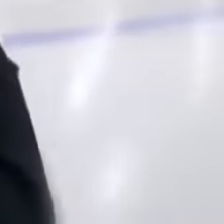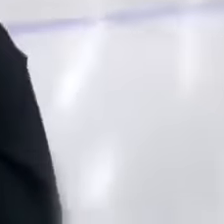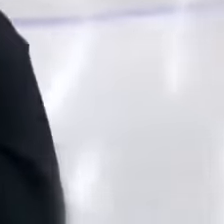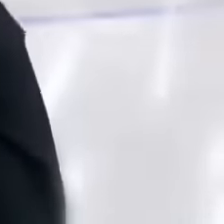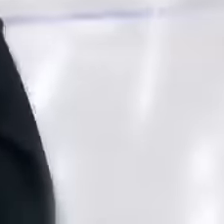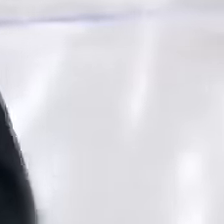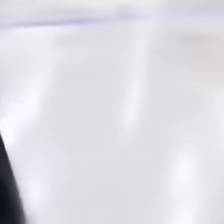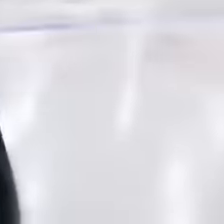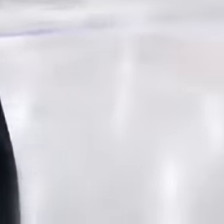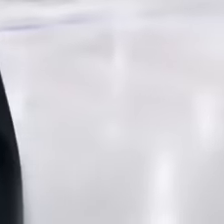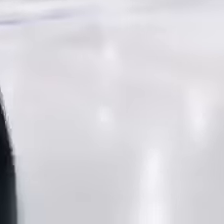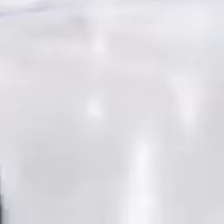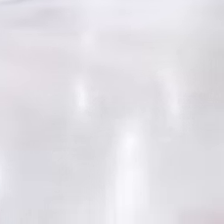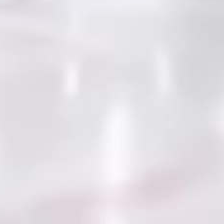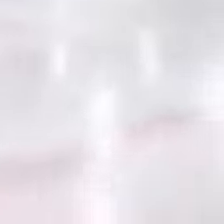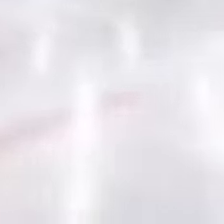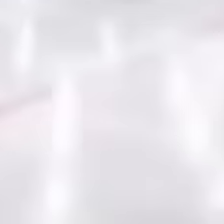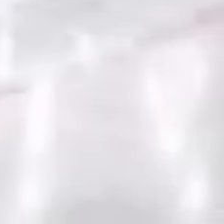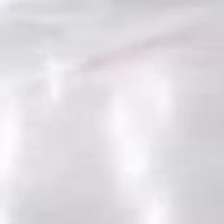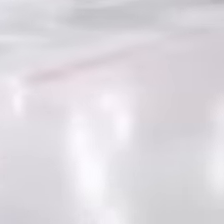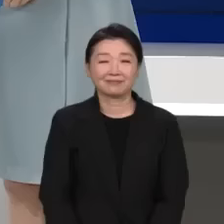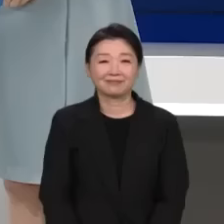우선민입니다.